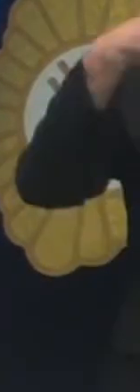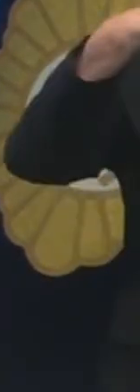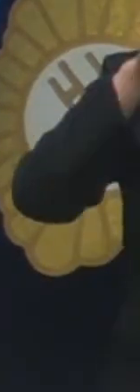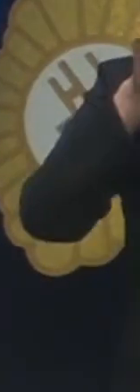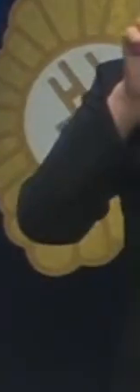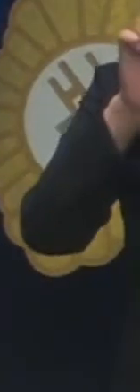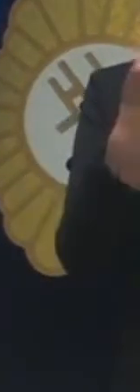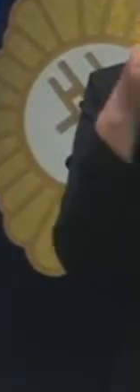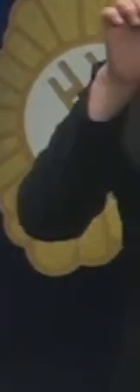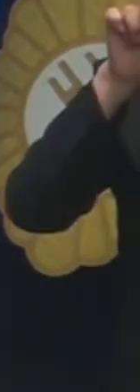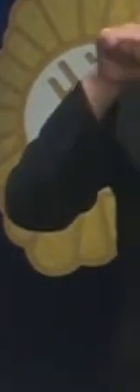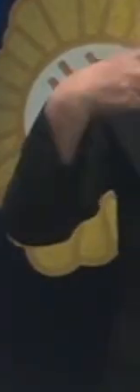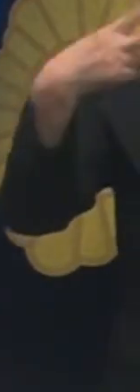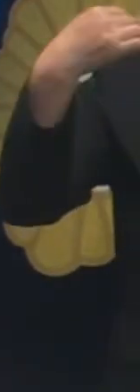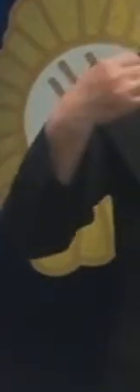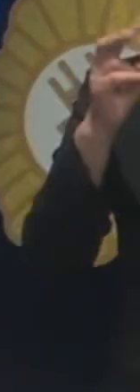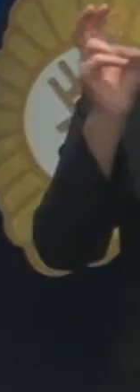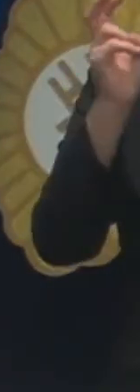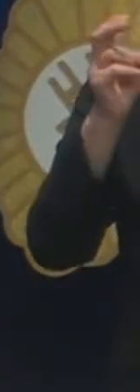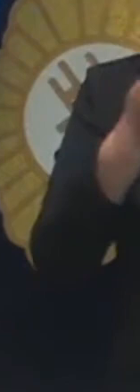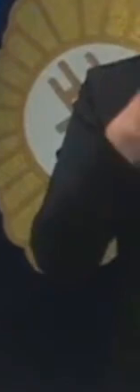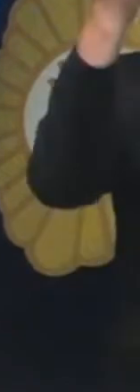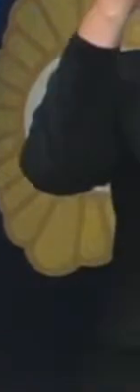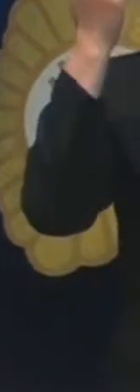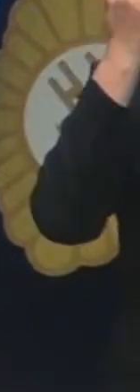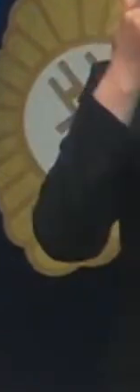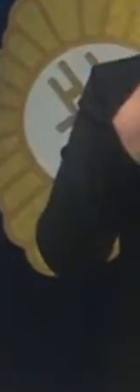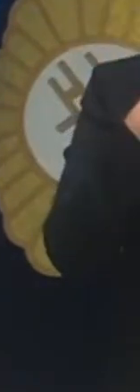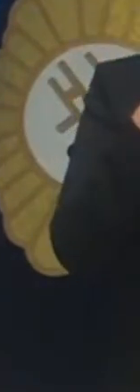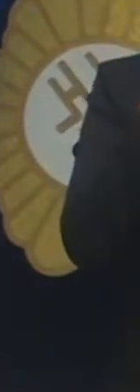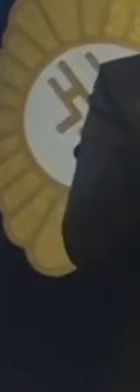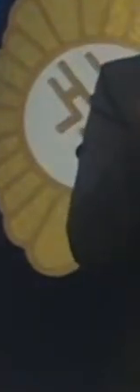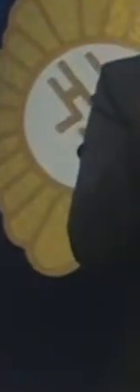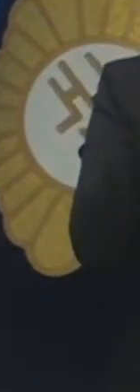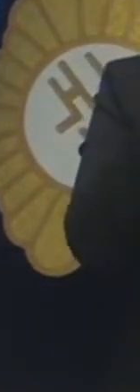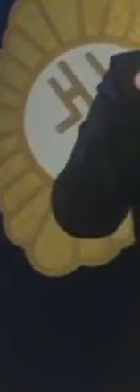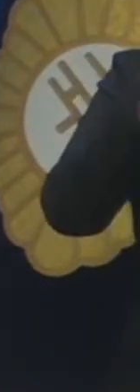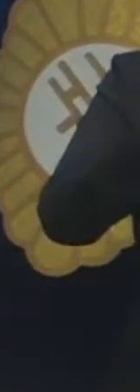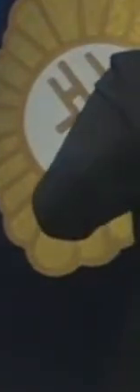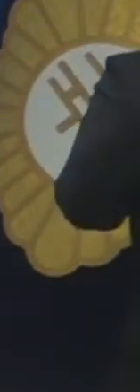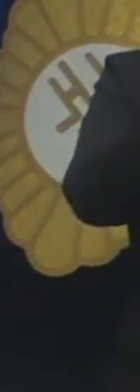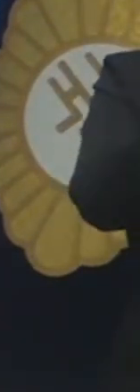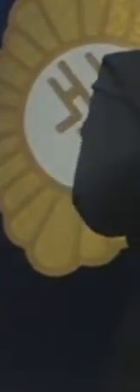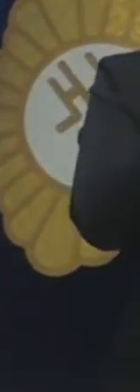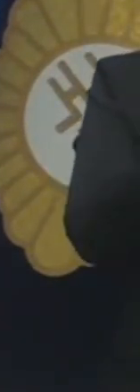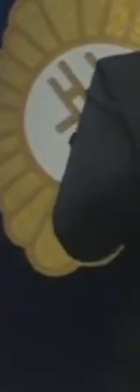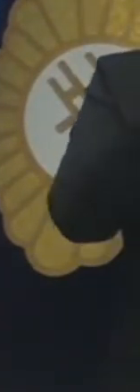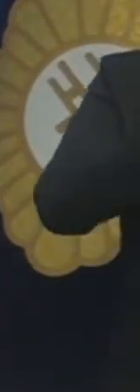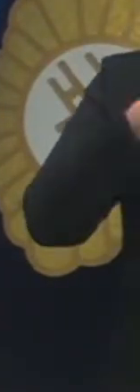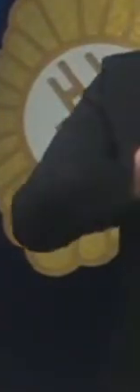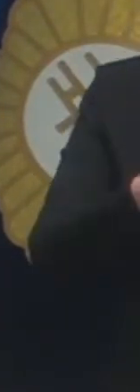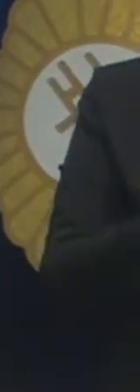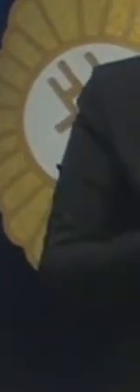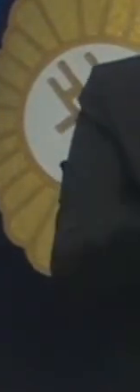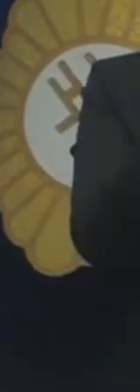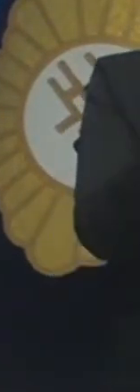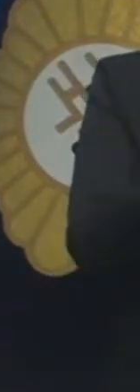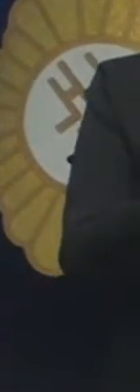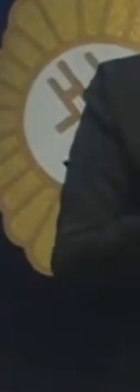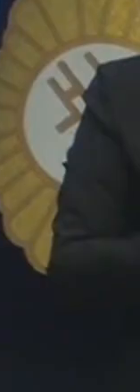사모펀드들이 대한민국 땅에서 더 이상 판칠 수 없는 가혹한 법률을 제정하여 주십시오. 끝으로